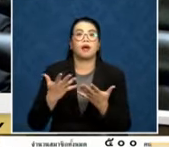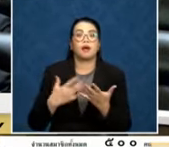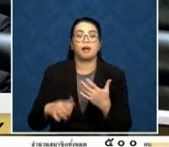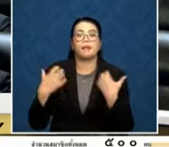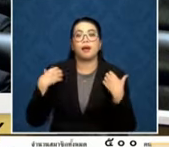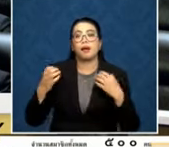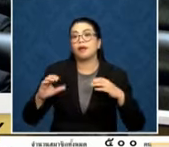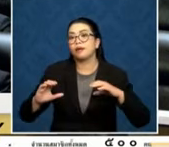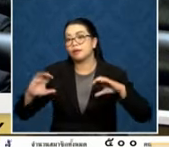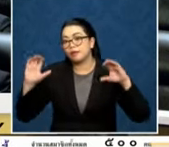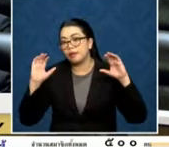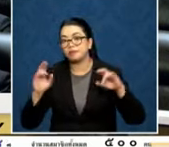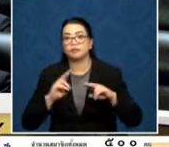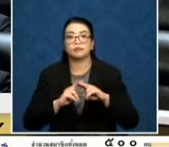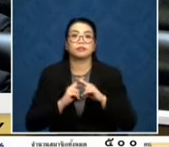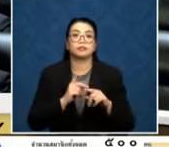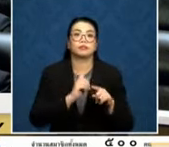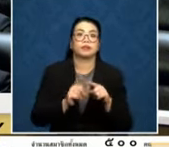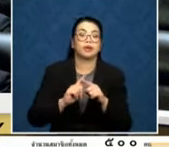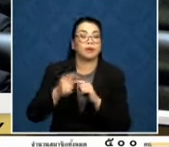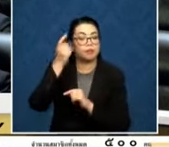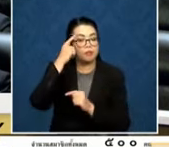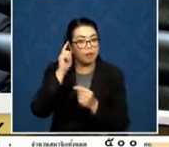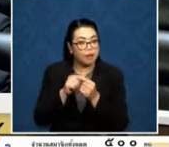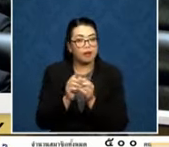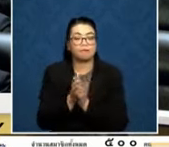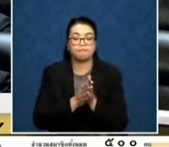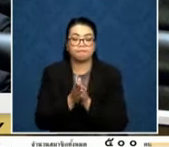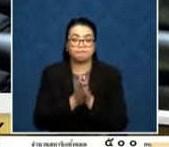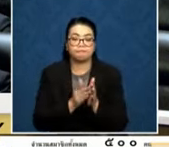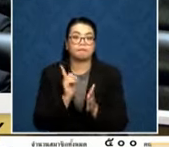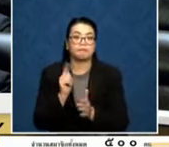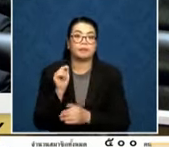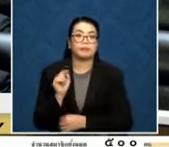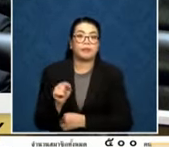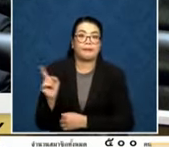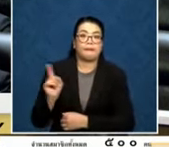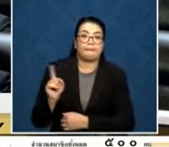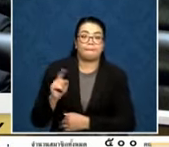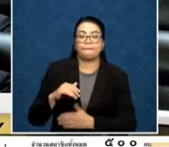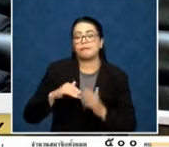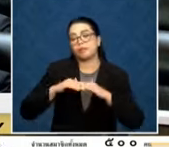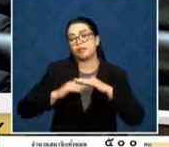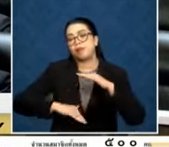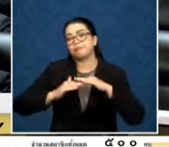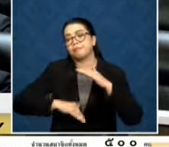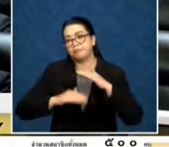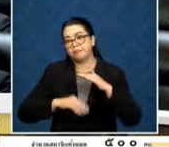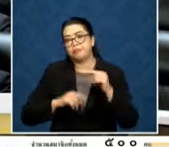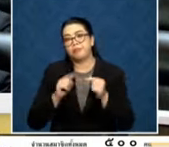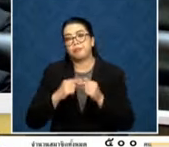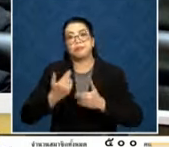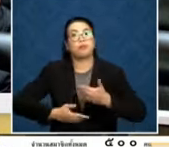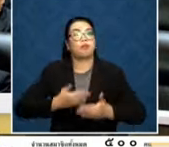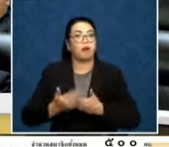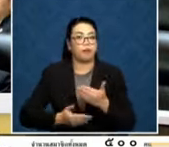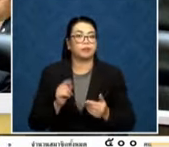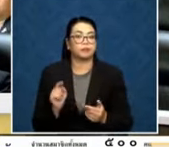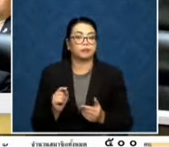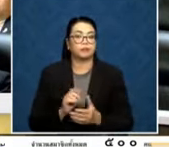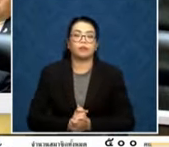ที่มันช้าครับตัวเป้าหมายก็ไม่ได้มีความทะเยอทะยานสักอันเดียวฮะเรียกได้ว่าต่ำกว่าความต้องการของตลาดอย่างสิ้นเชิง